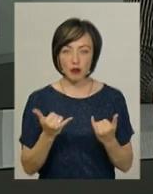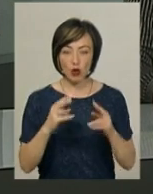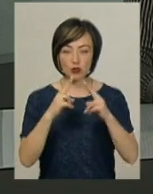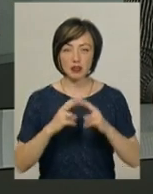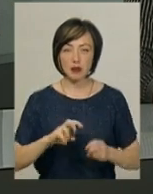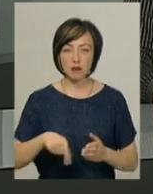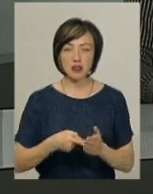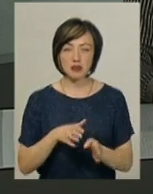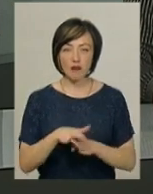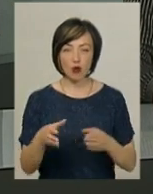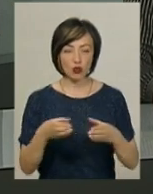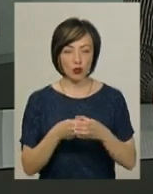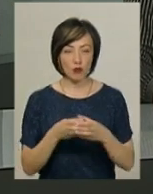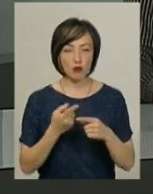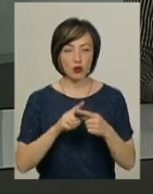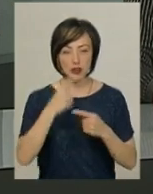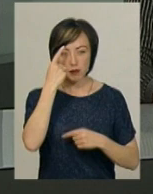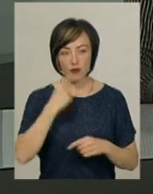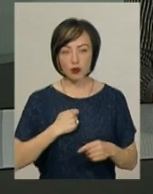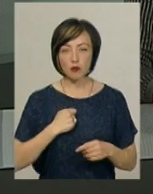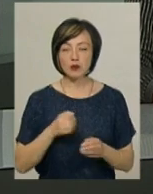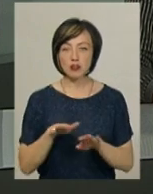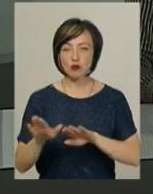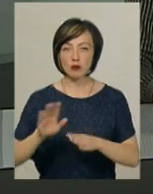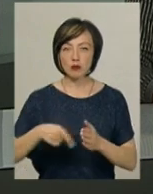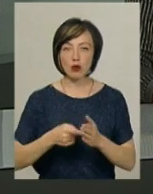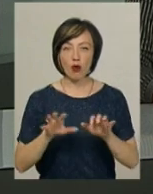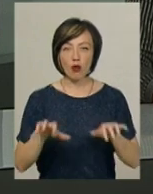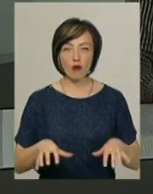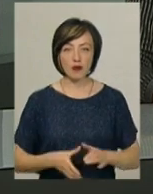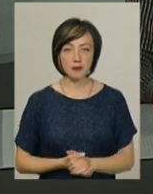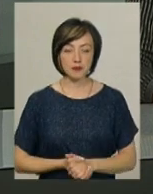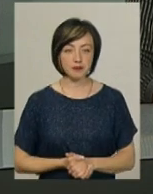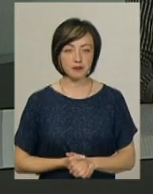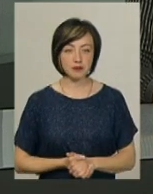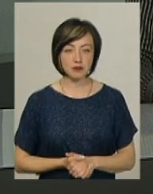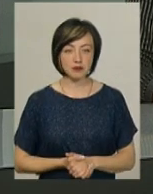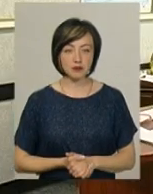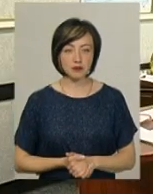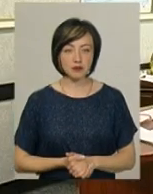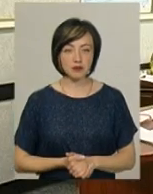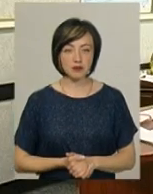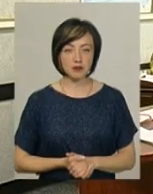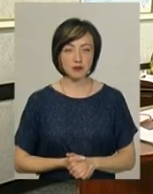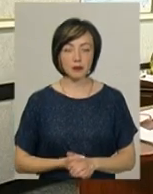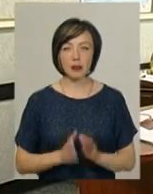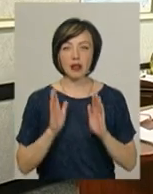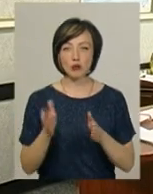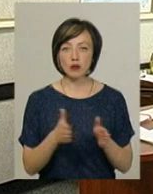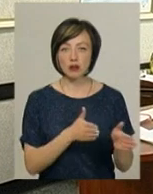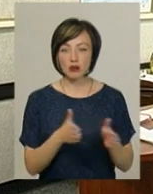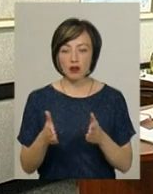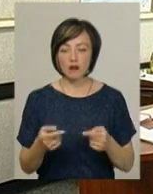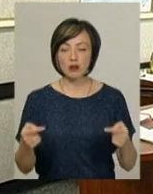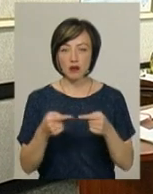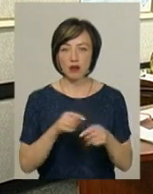розглядатиме міськвиконком. Про це нам повідомив заступник Хмельницького міського голови Андрій Бондаренко. Буде підготовлений відповідний